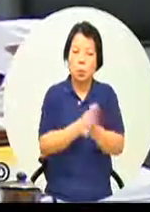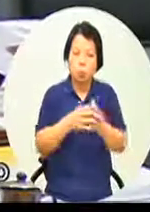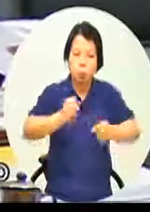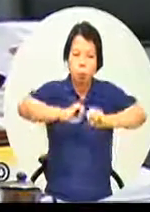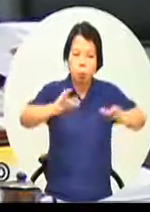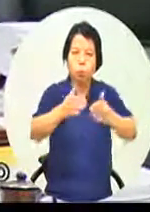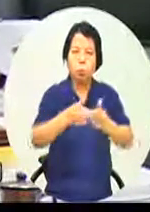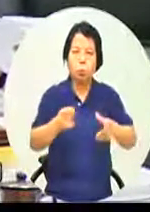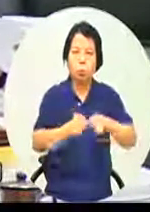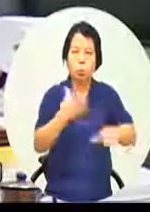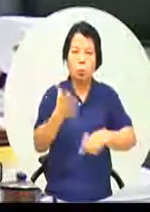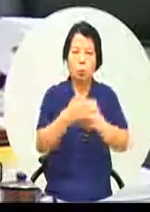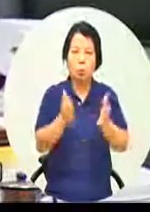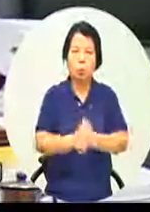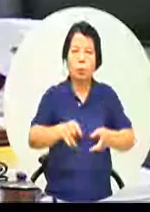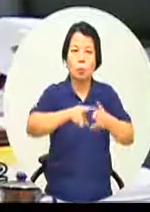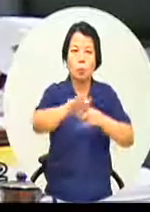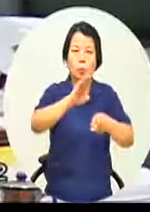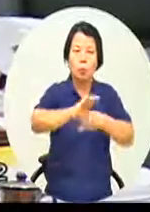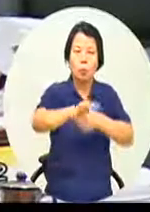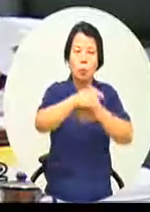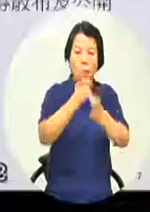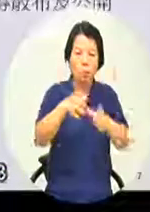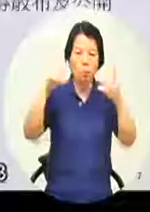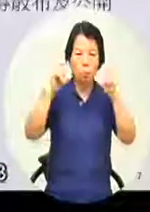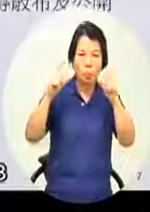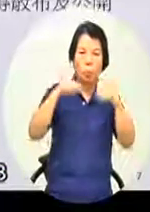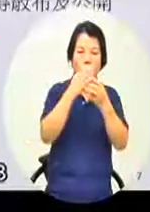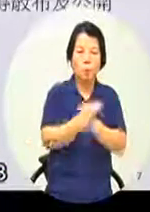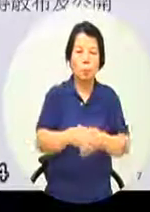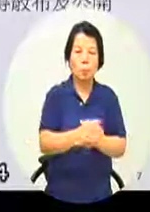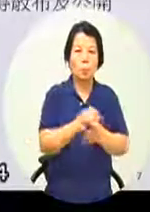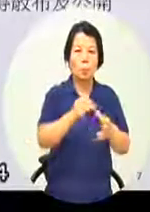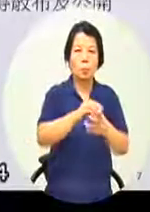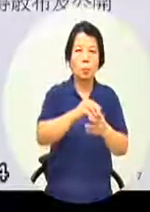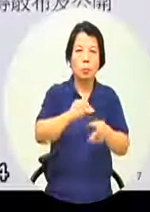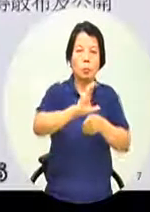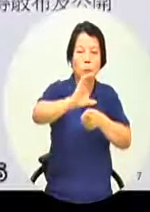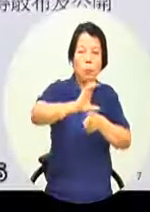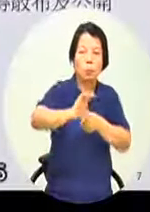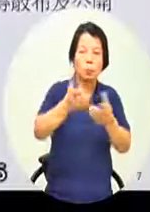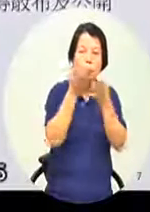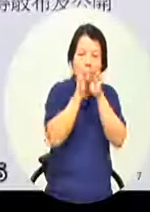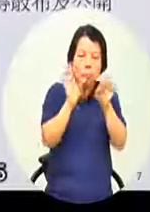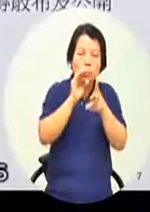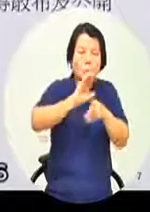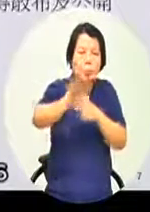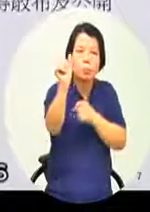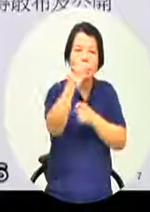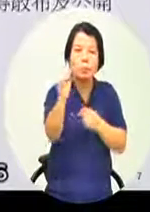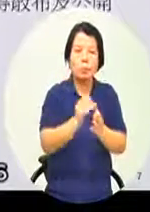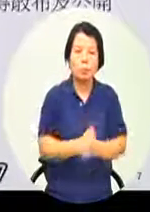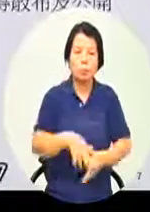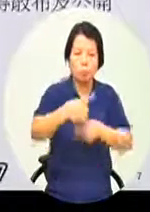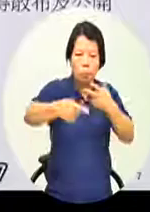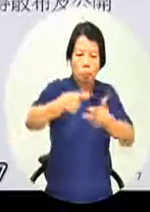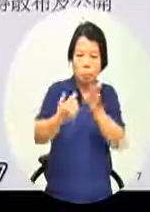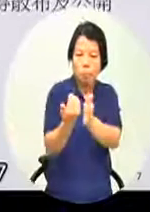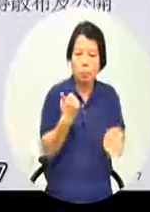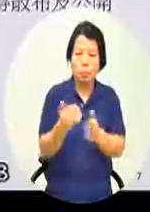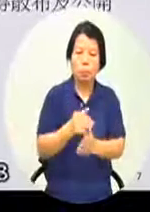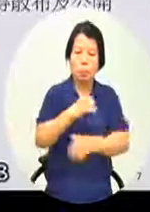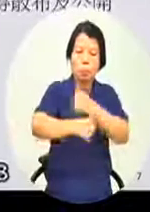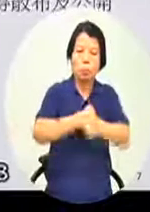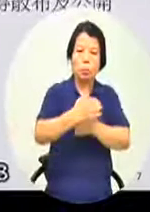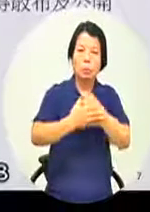公开传送。不能拍照，不能传送，更不能，当然不能上脸书，并且要在一周前要向动保